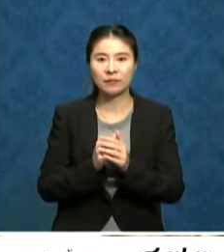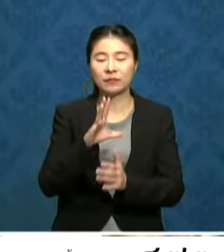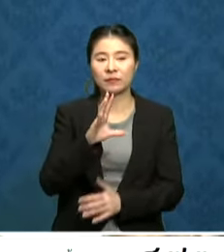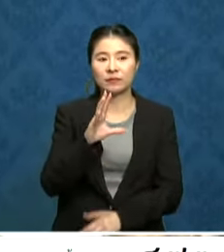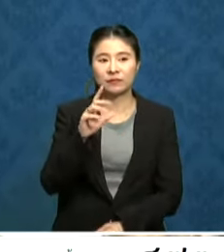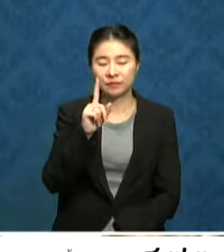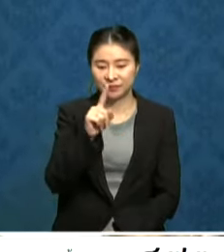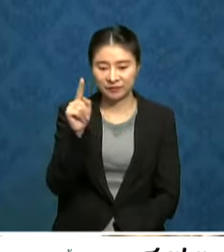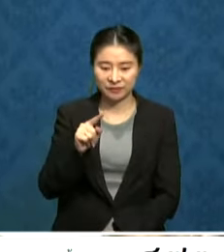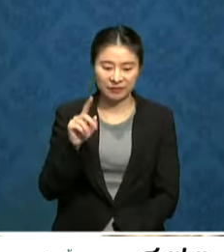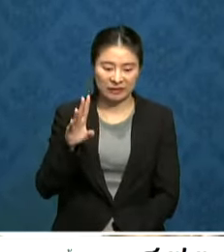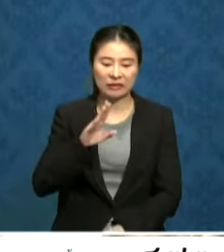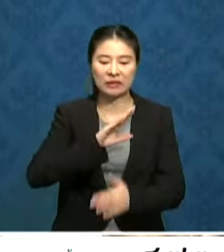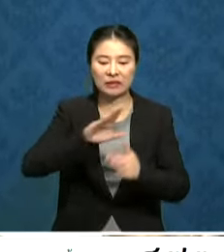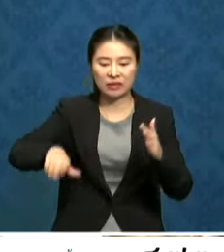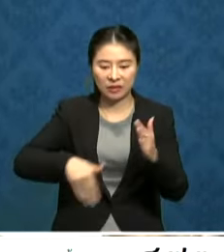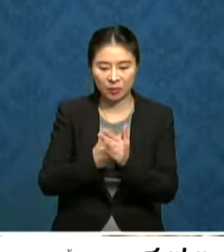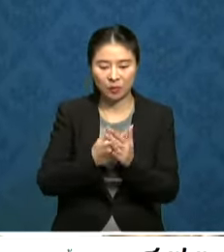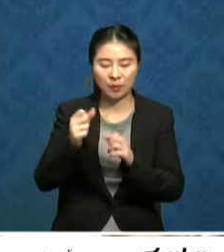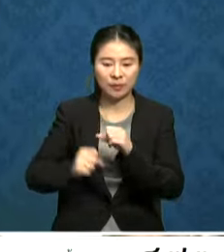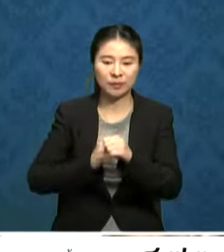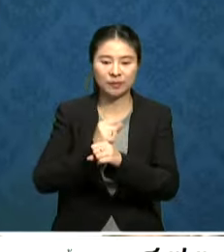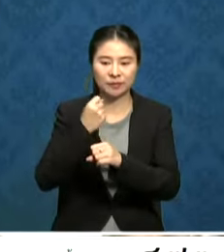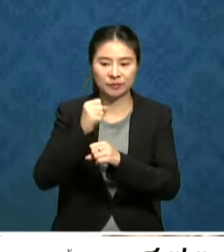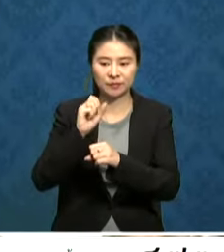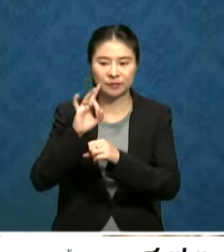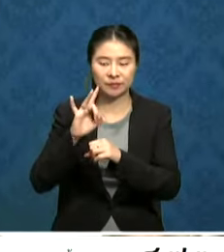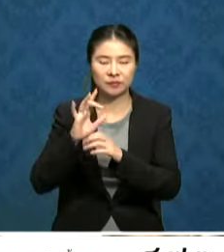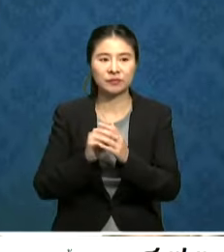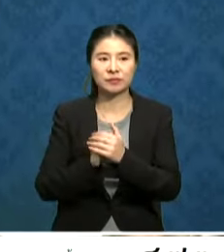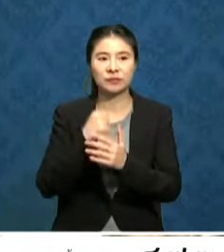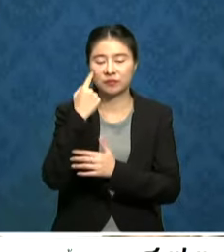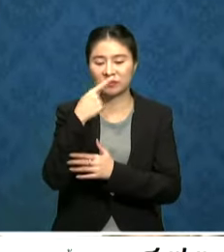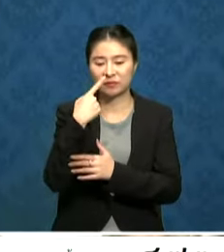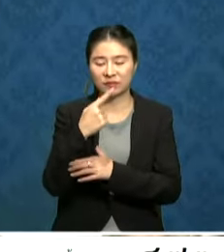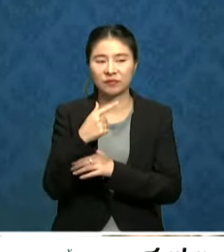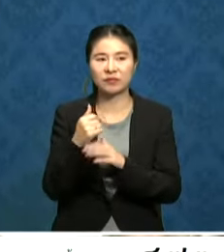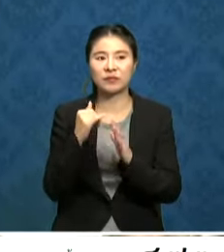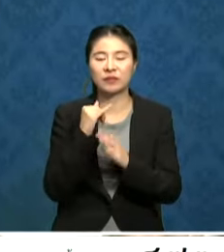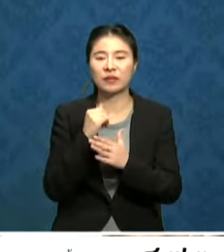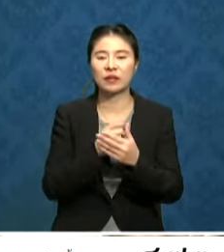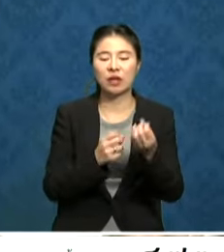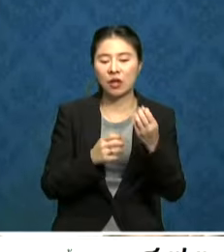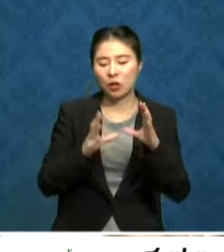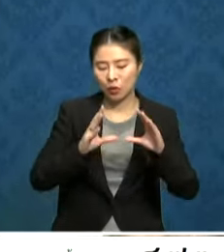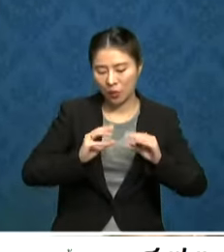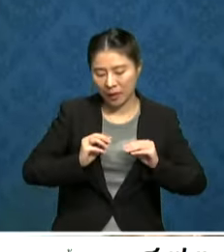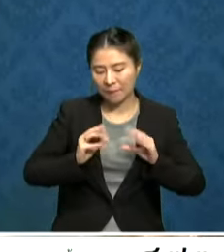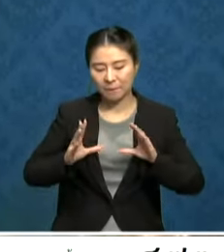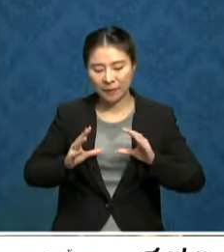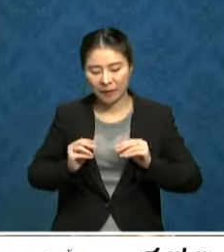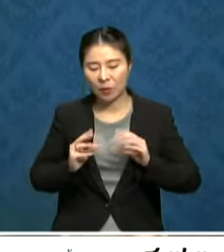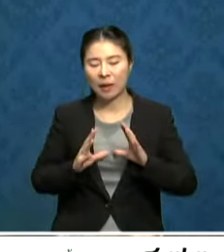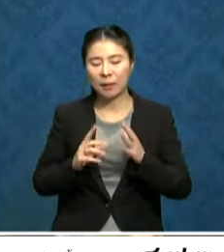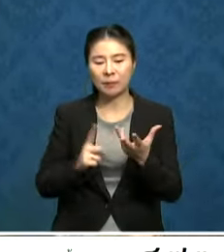ผู้มีสิทธิ์ออกเสียงทั้งหมดและข้อ 2เสียงข้างมากของผู้ออกมาใช้สิทธิ์ไม่ว่าจะเห็นชอบหรือไม่เห็นชอบก็